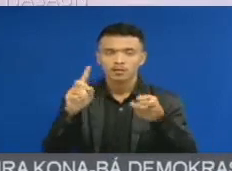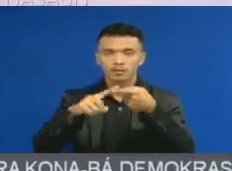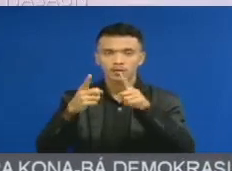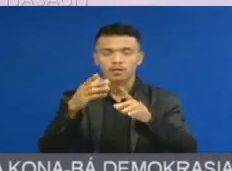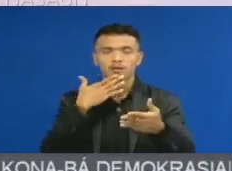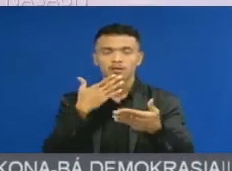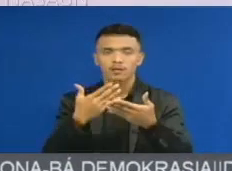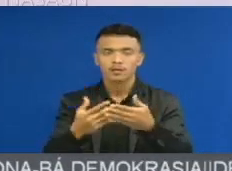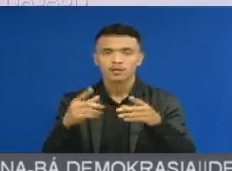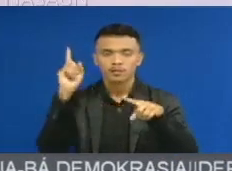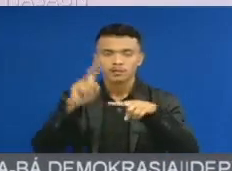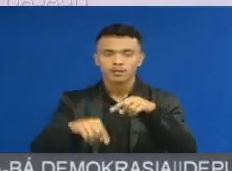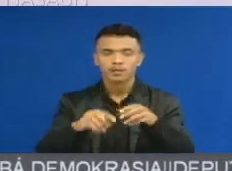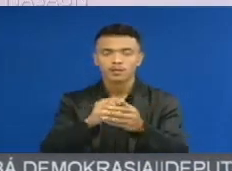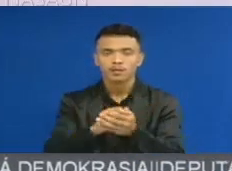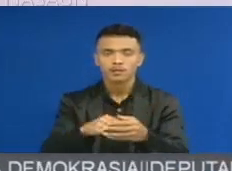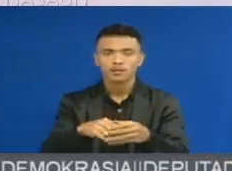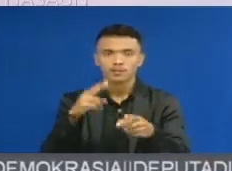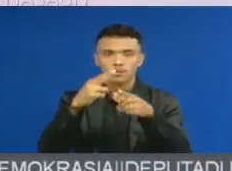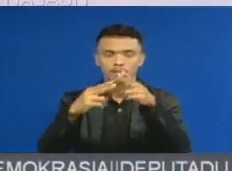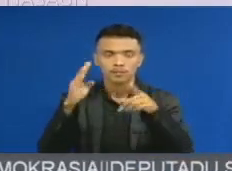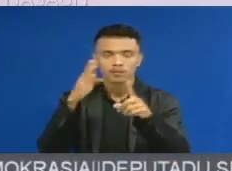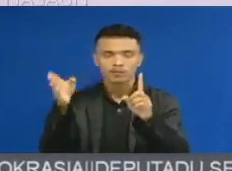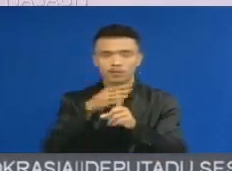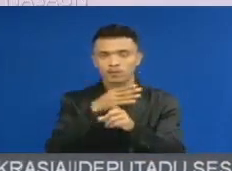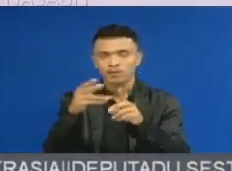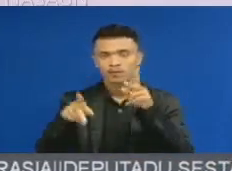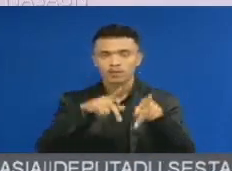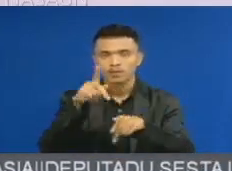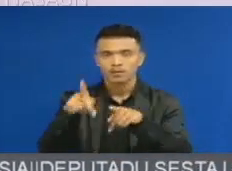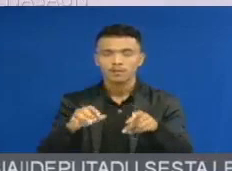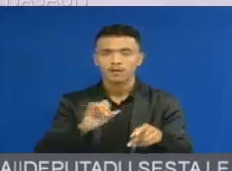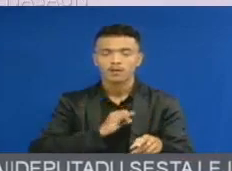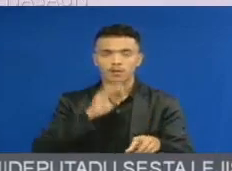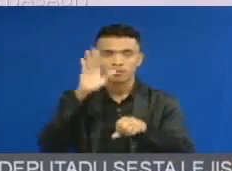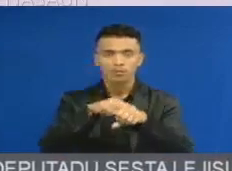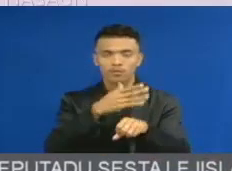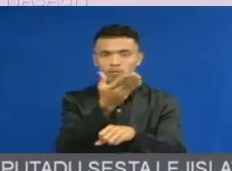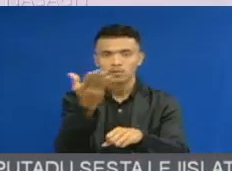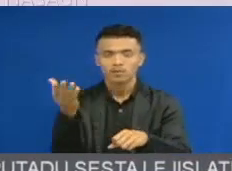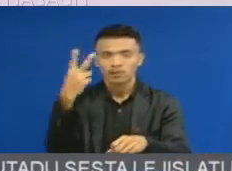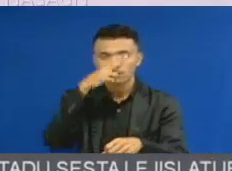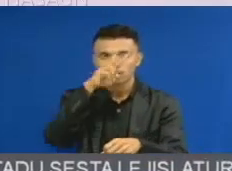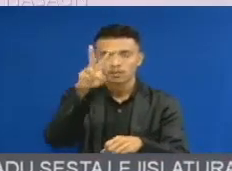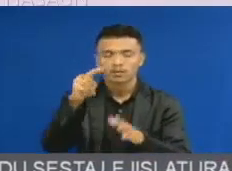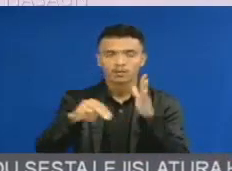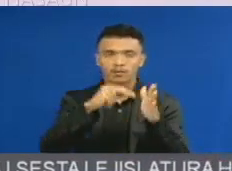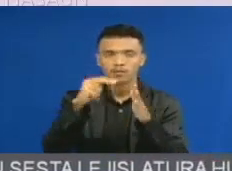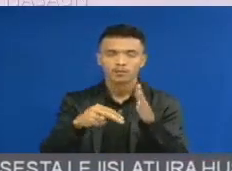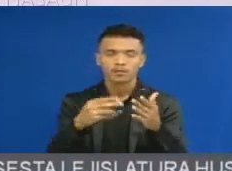Dona Bele Saifani Limang Atamba Povo. Maluk Sira, hau convide te bot Sira ita acompanha